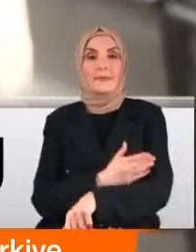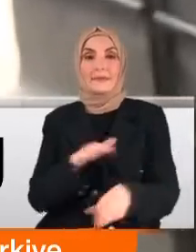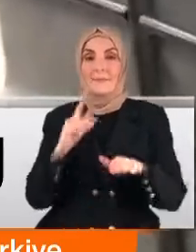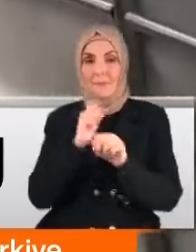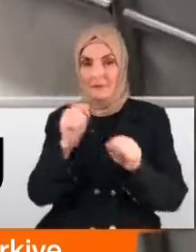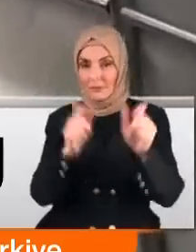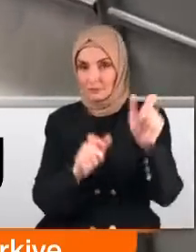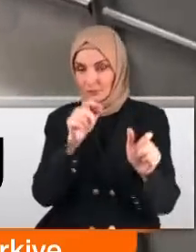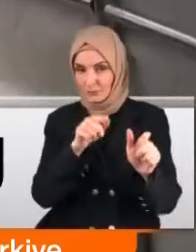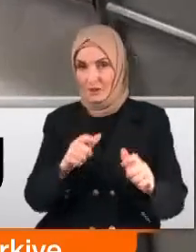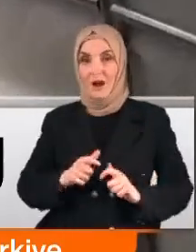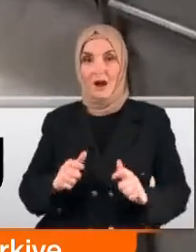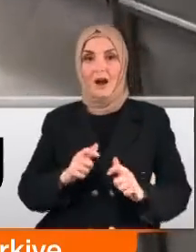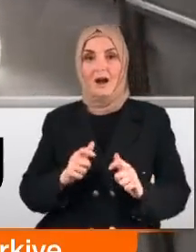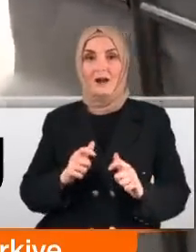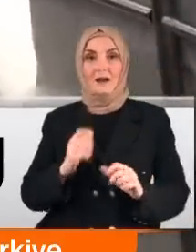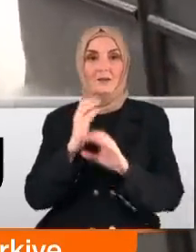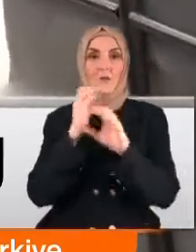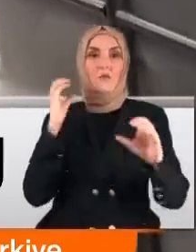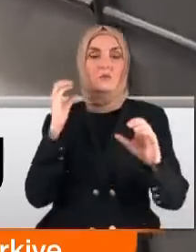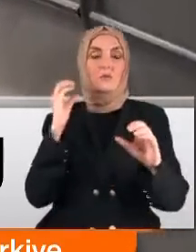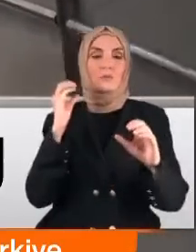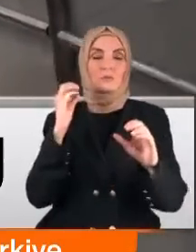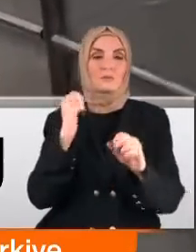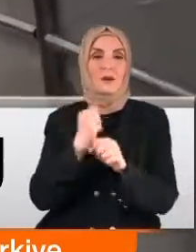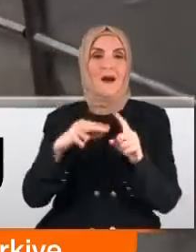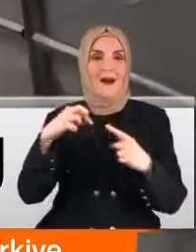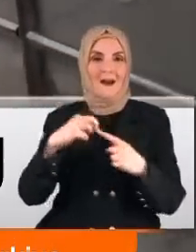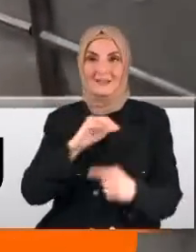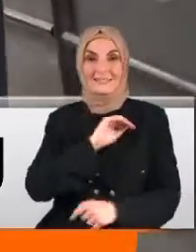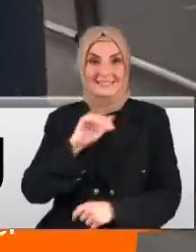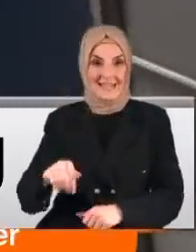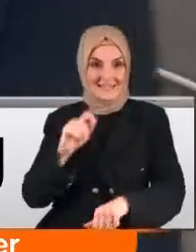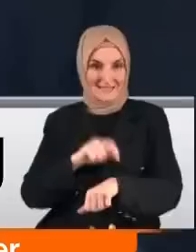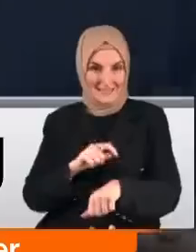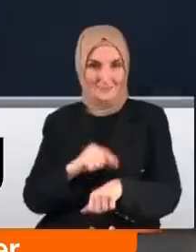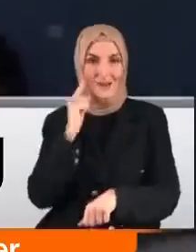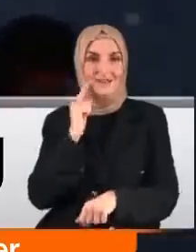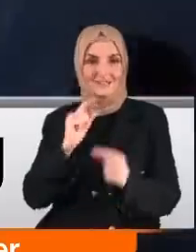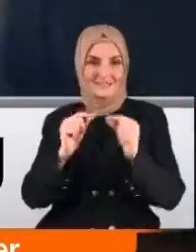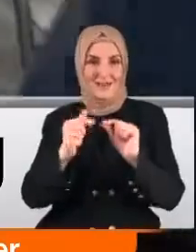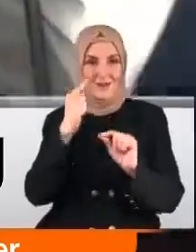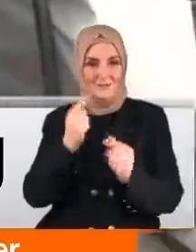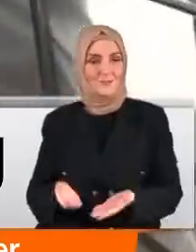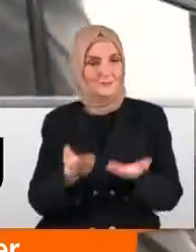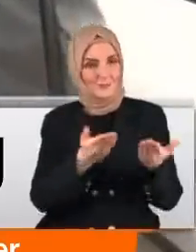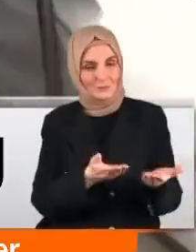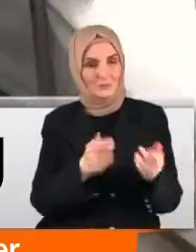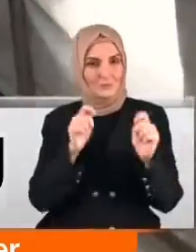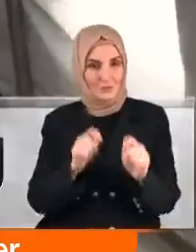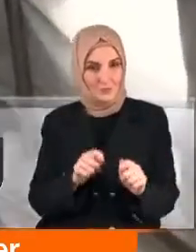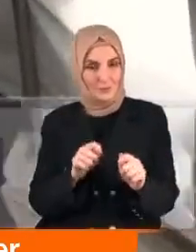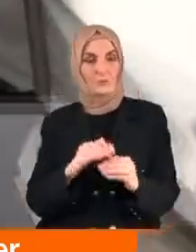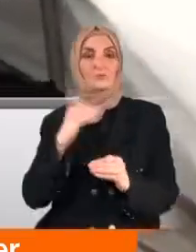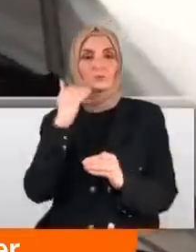otogarına geldiğinde burada görmüş olduğunuz gibi elimdeki şekerlerle karşılanıyor ve ardından da tahliye